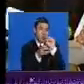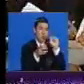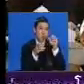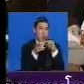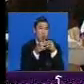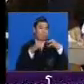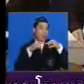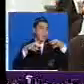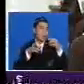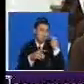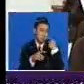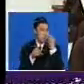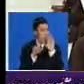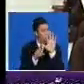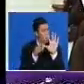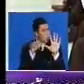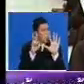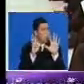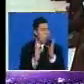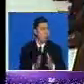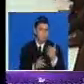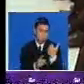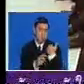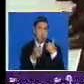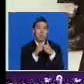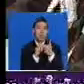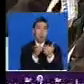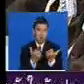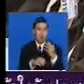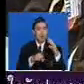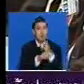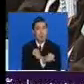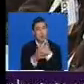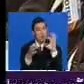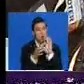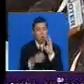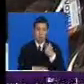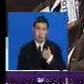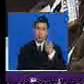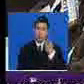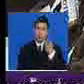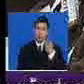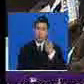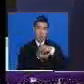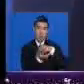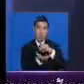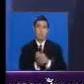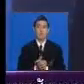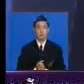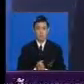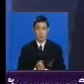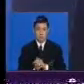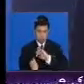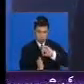เดียวกันดังนั้นกระแสการเมืองจากนี้ไปถึงขึ้นอยู่กับผลการวินิจฉัยของศาลรัฐธรรมนูญ